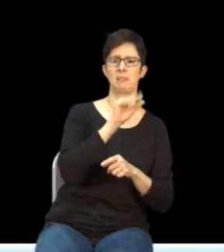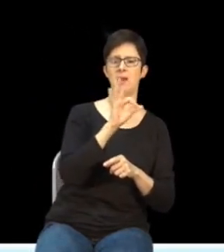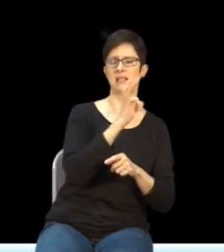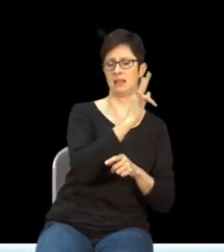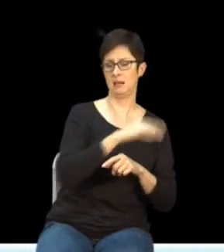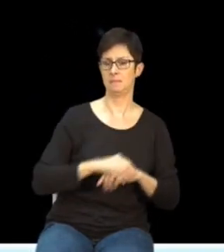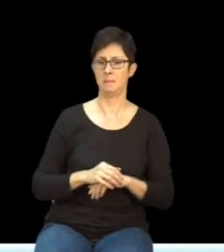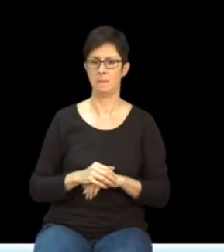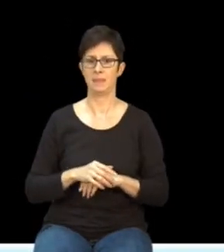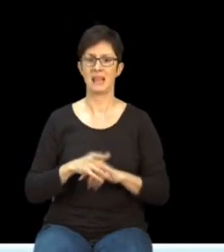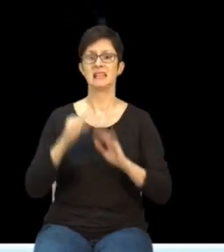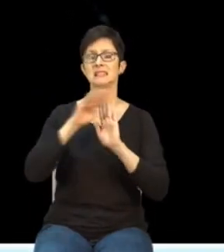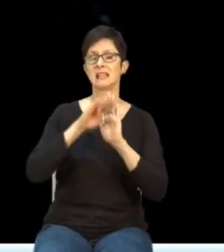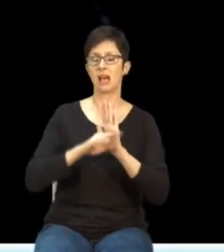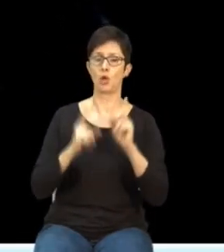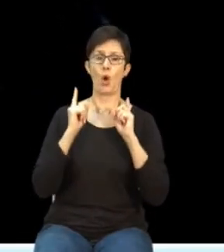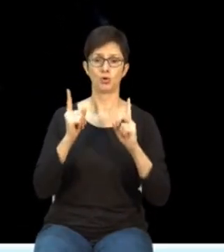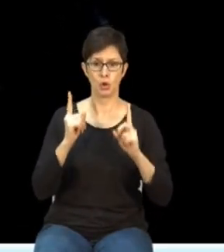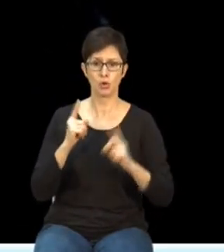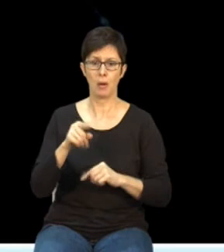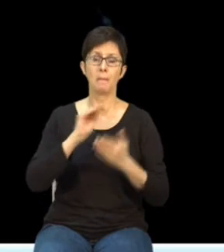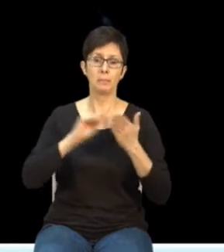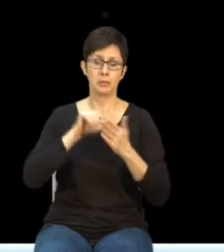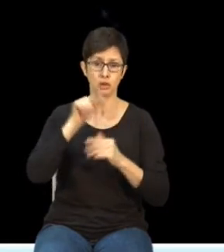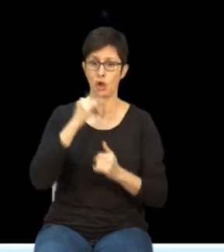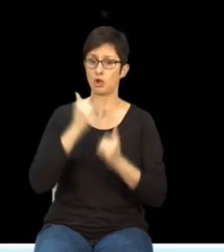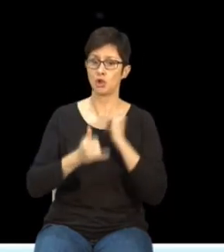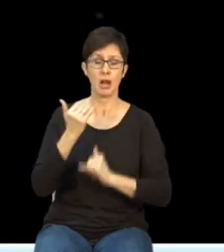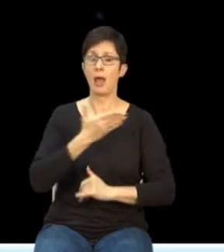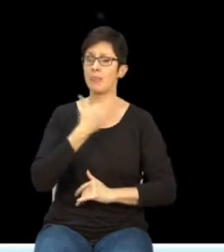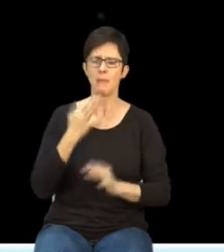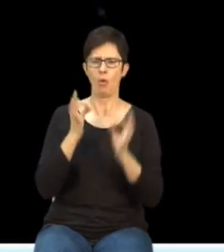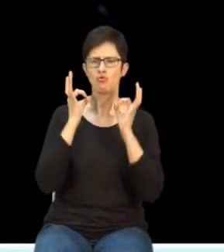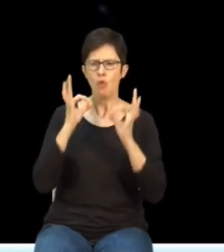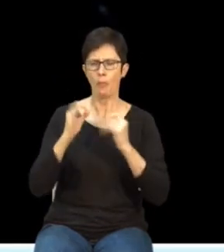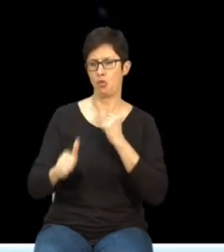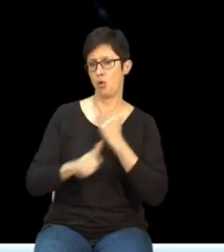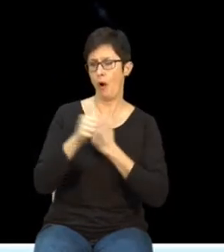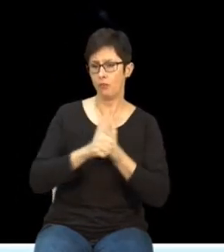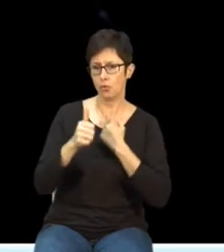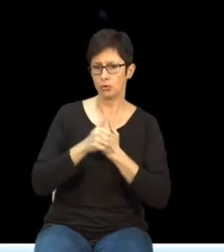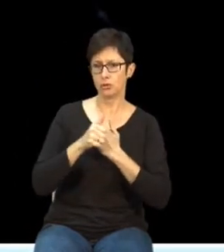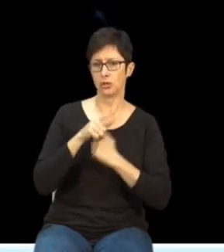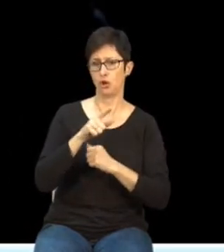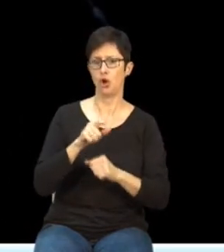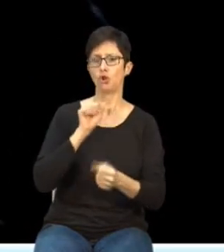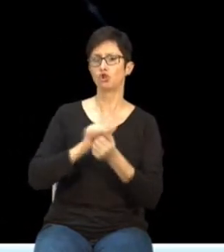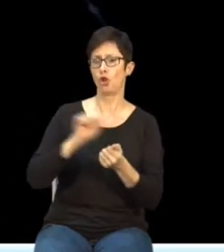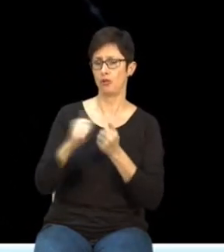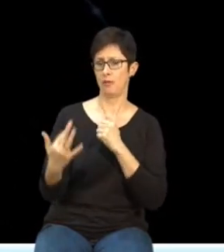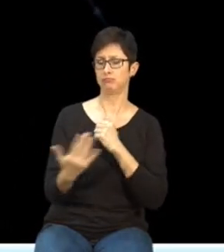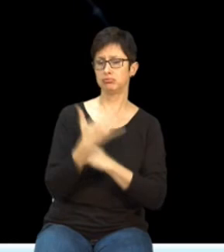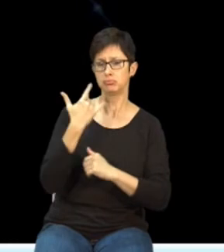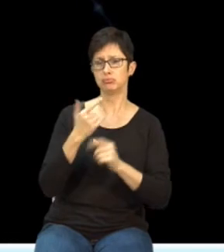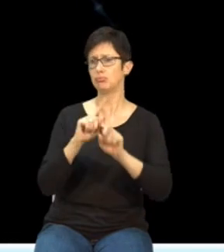nawet jeżeli nie ma dokładnego dobrego dowodu na szkodliwe działanie jakiegoś